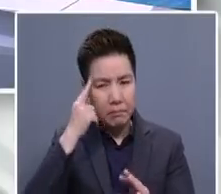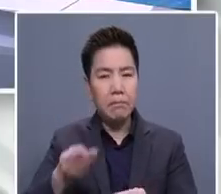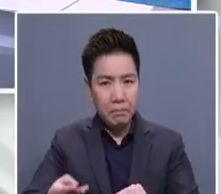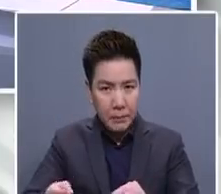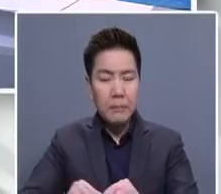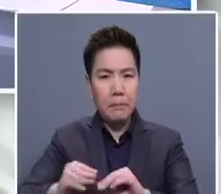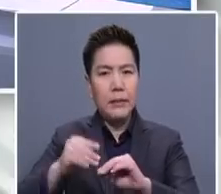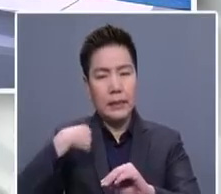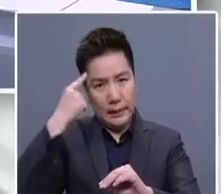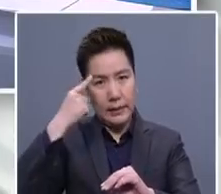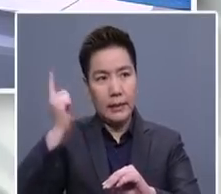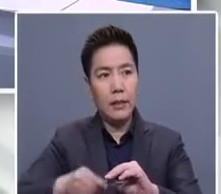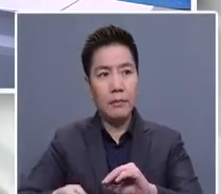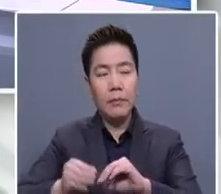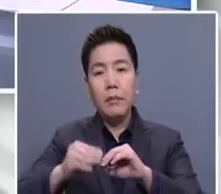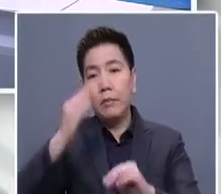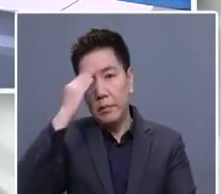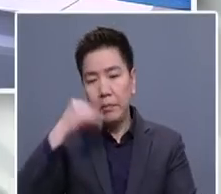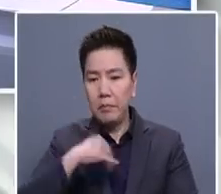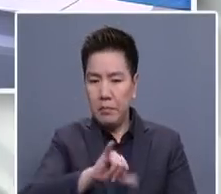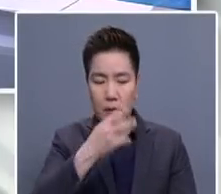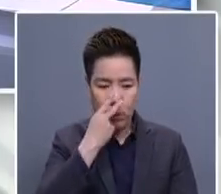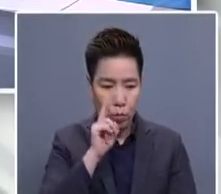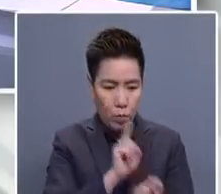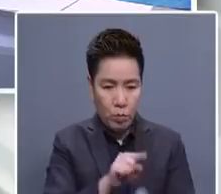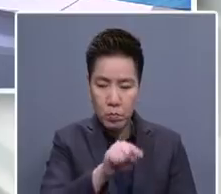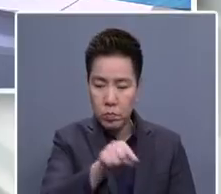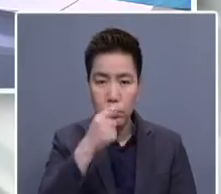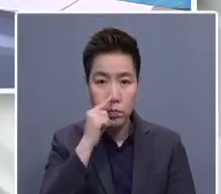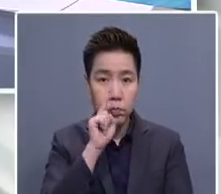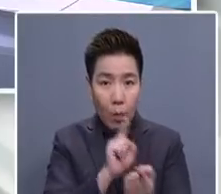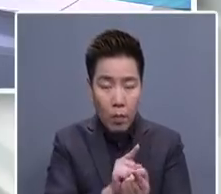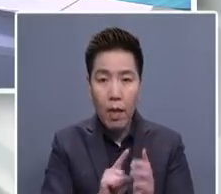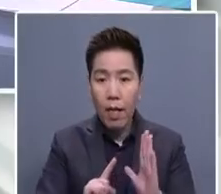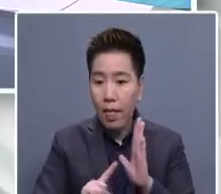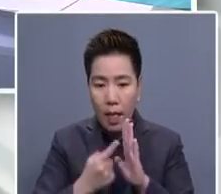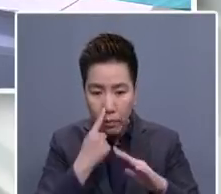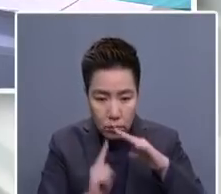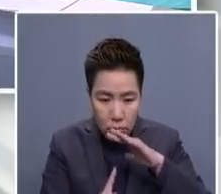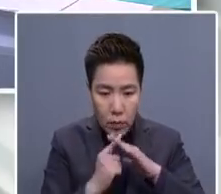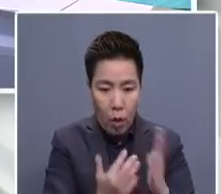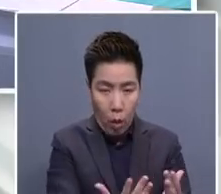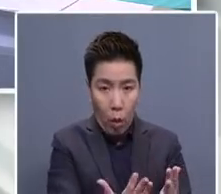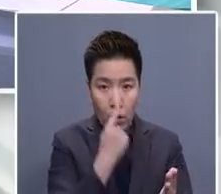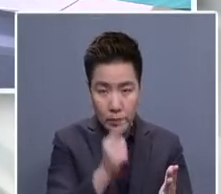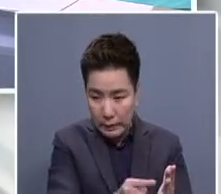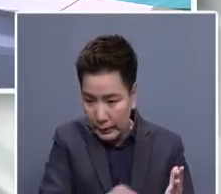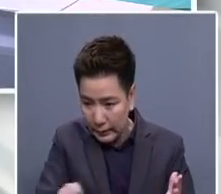ตัวเลขที่เพิ่มขึ้นแน่นอนเพราะว่ามีบางส่วนเนี่ยที่ตรวจเจอในครั้งแรกแล้วรอผลการยืนยัน